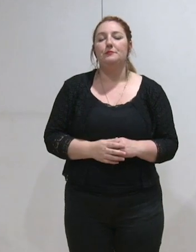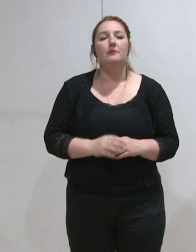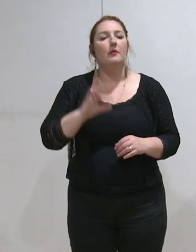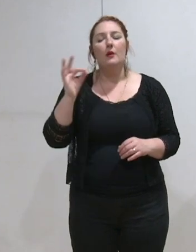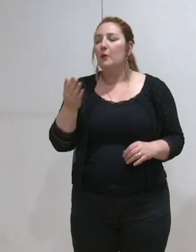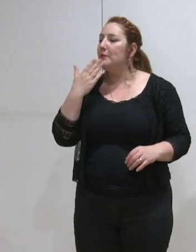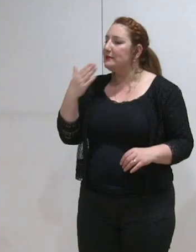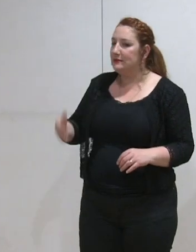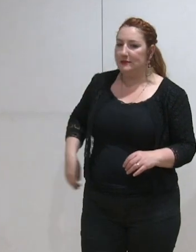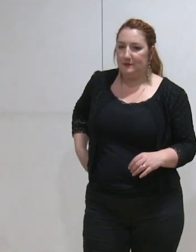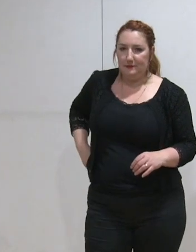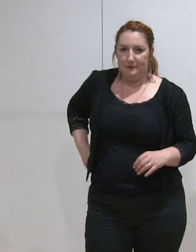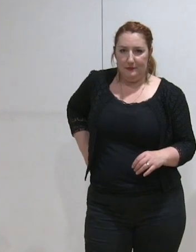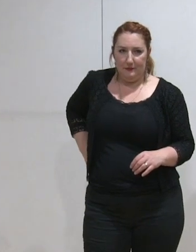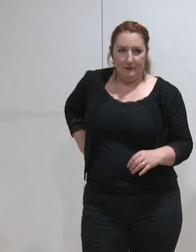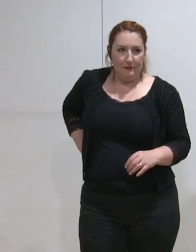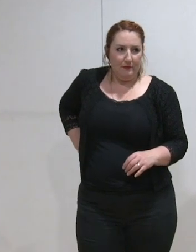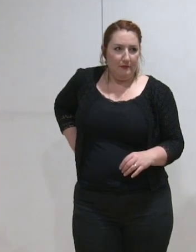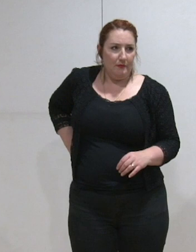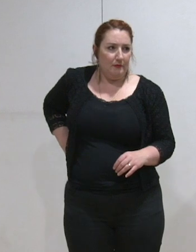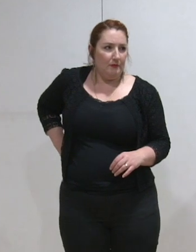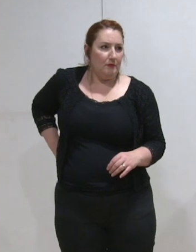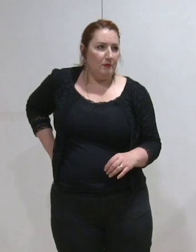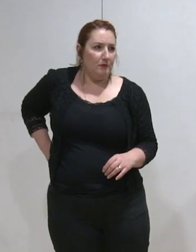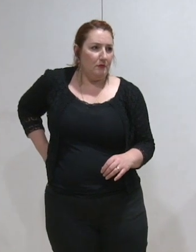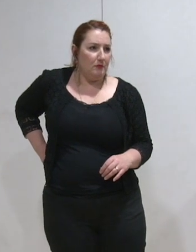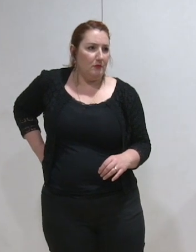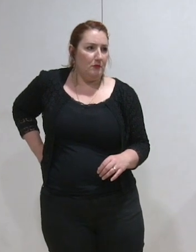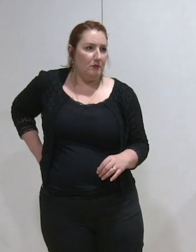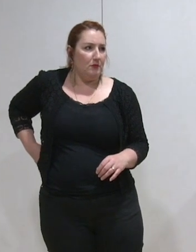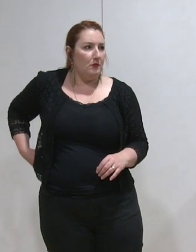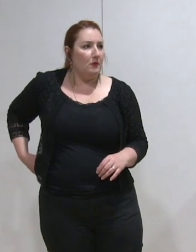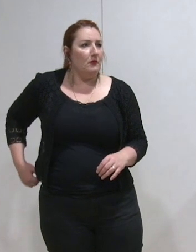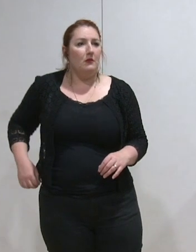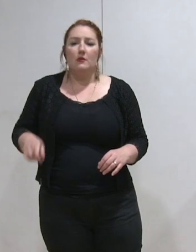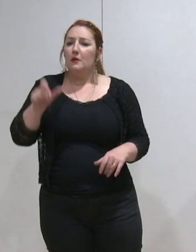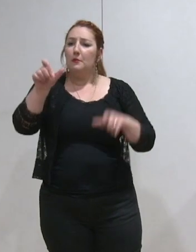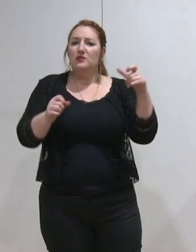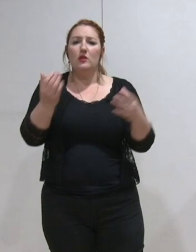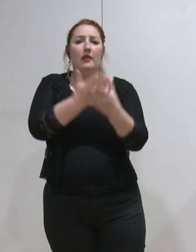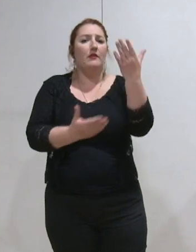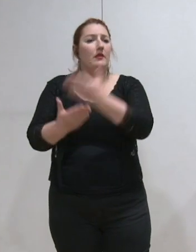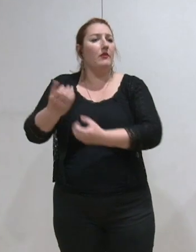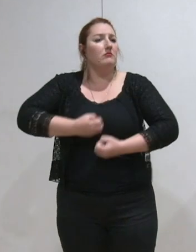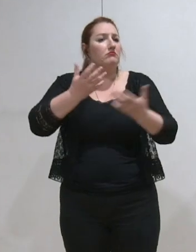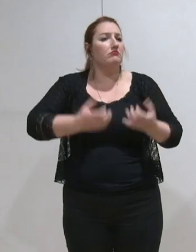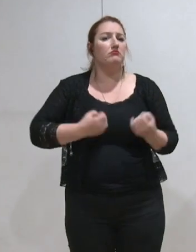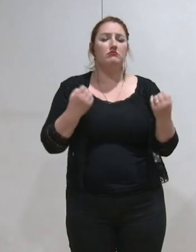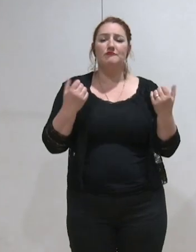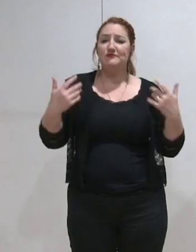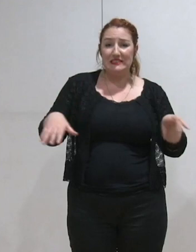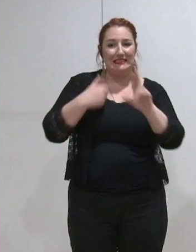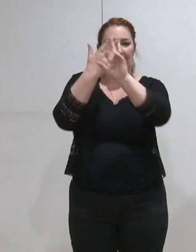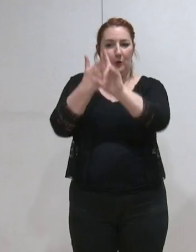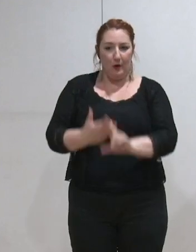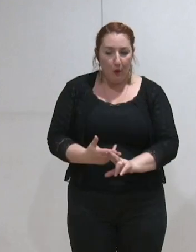oui merci euh peut-être quelques éléments de réponse aux différentes interventions qui viennent d'avoir lieu euh simplement pour dire à Monsieur